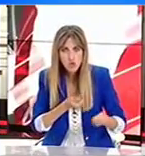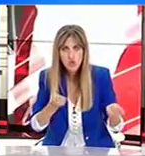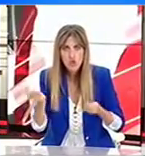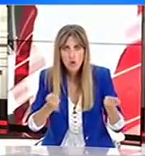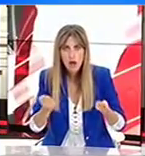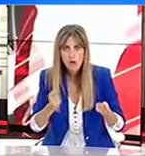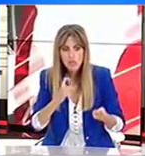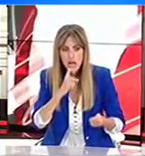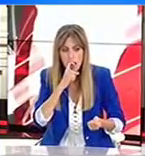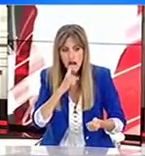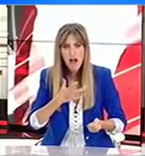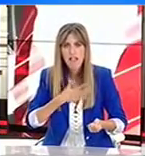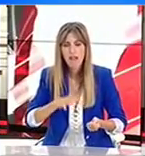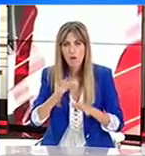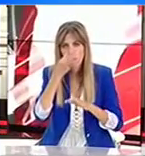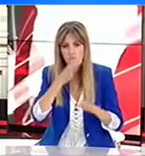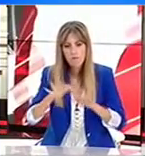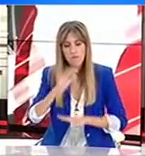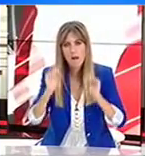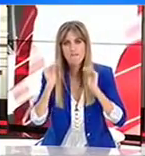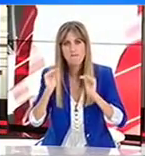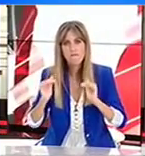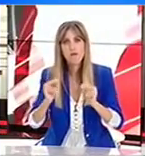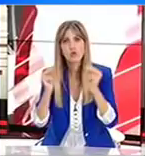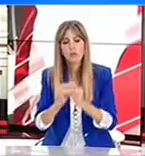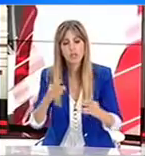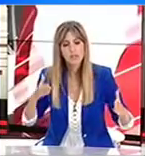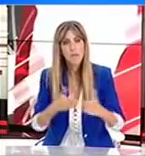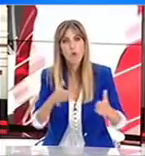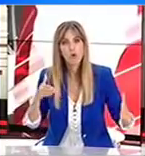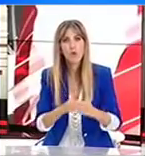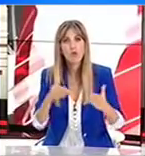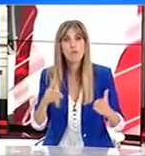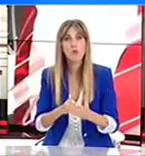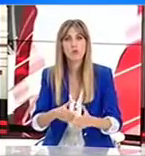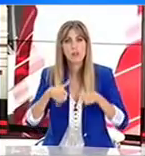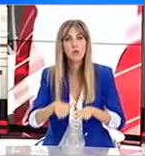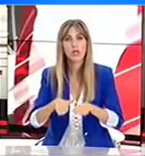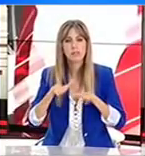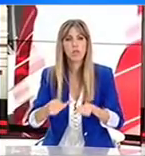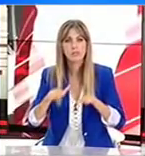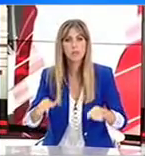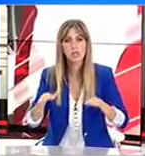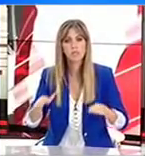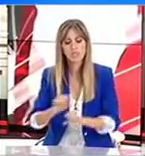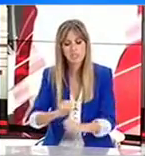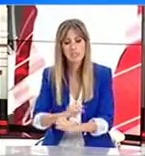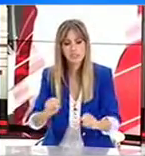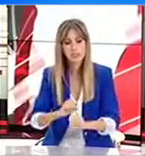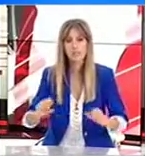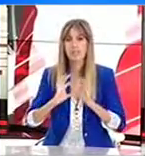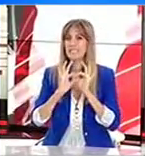ΟΑΣΤ και να δημιουργήσουν μια προοπτική καλύτερη για τους πολίτες της Θεσσαλονίκης. Θέλω λοιπόν να απευθυνθώ στους πολίτες